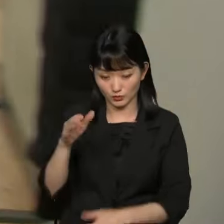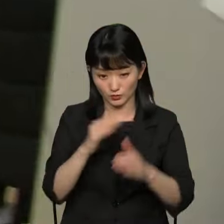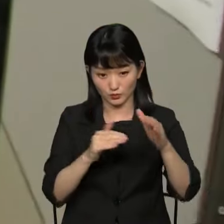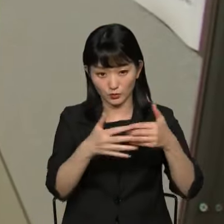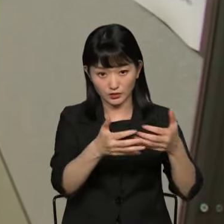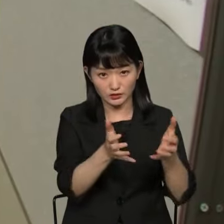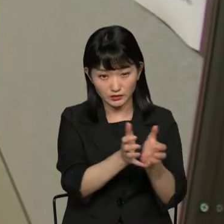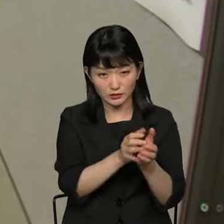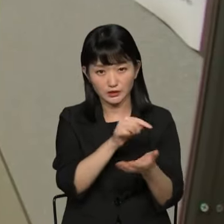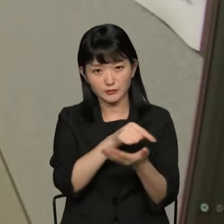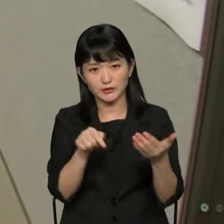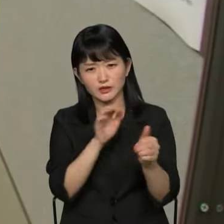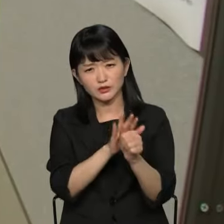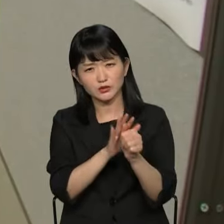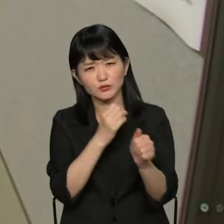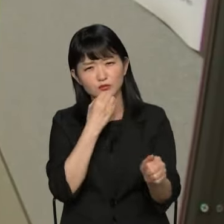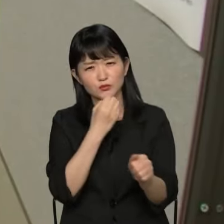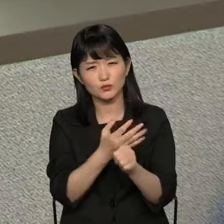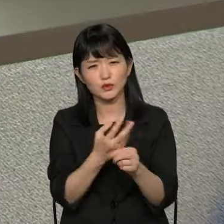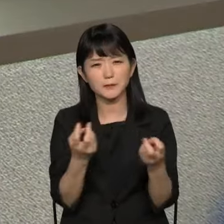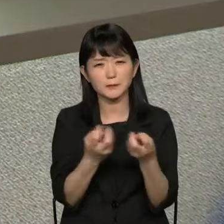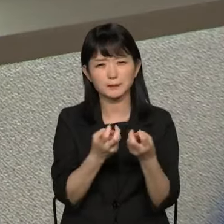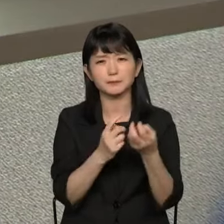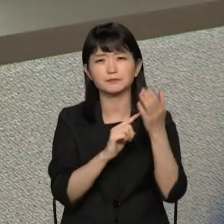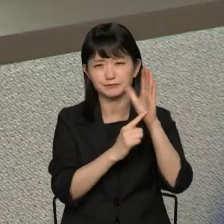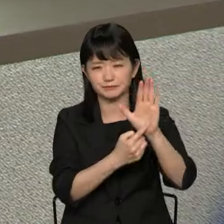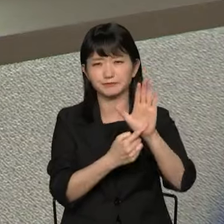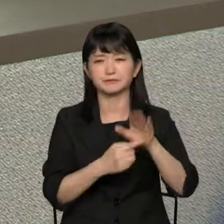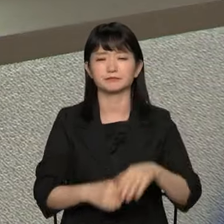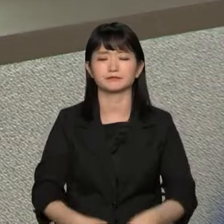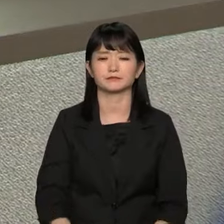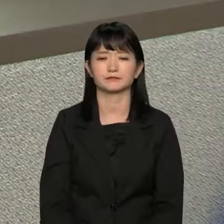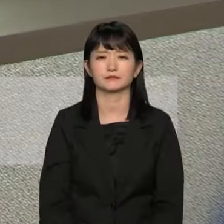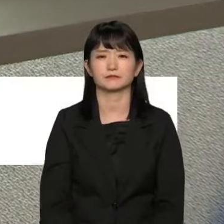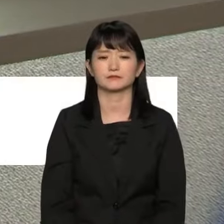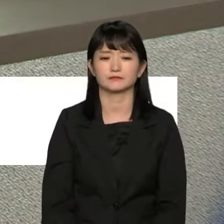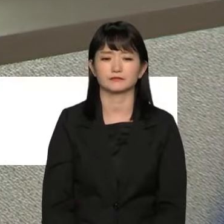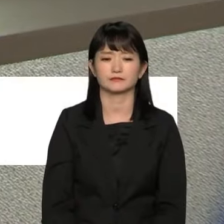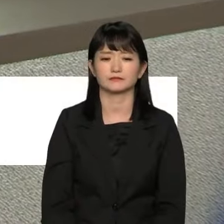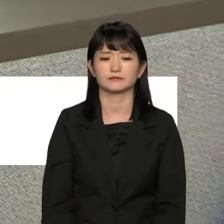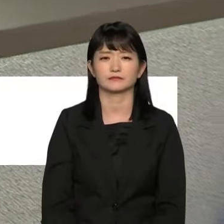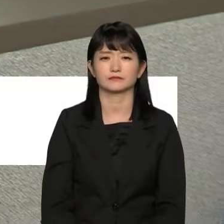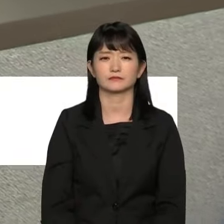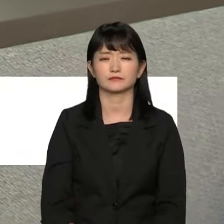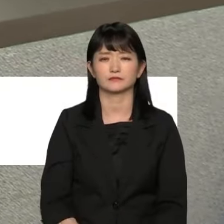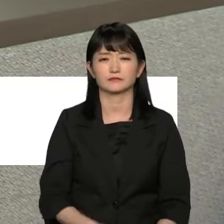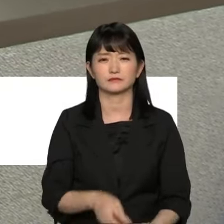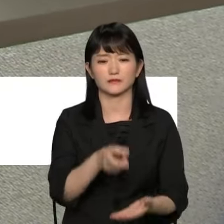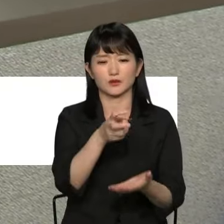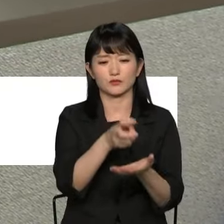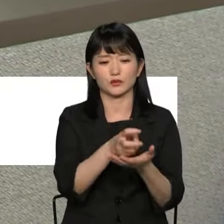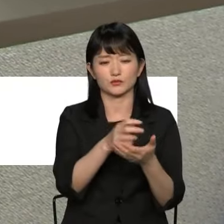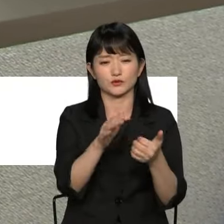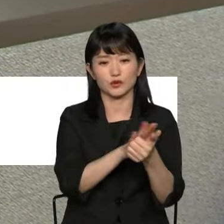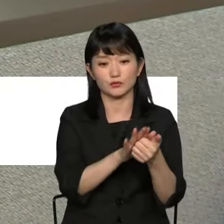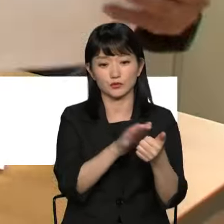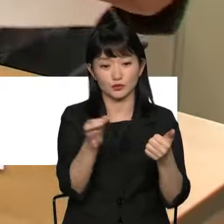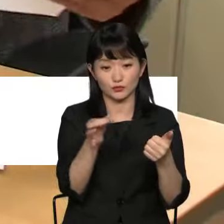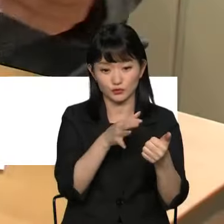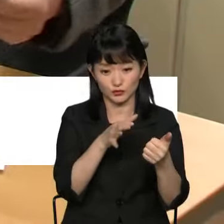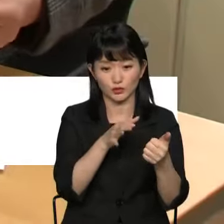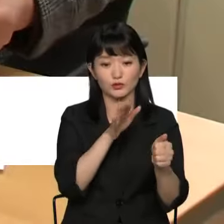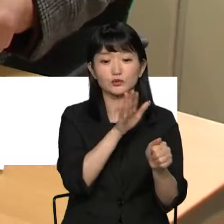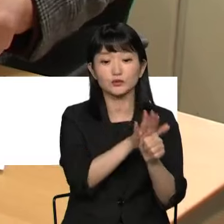피해 지원과 함께 고발 방침을 밝혔습니다. 무료 법률 서비스를 지원하고 있고요. 또